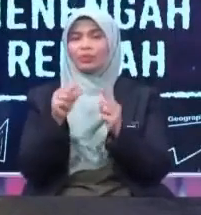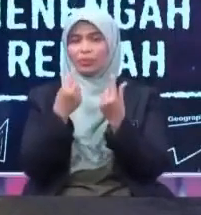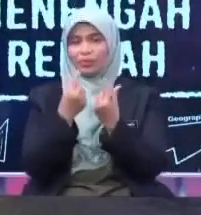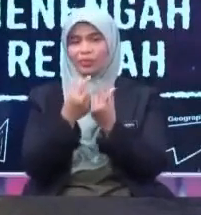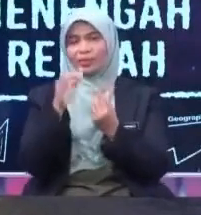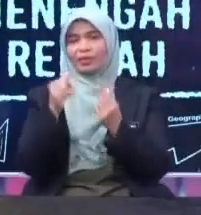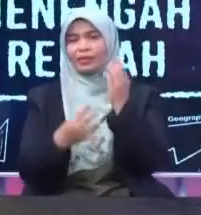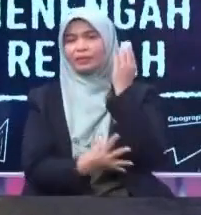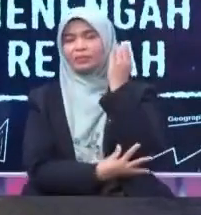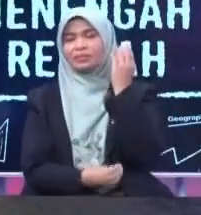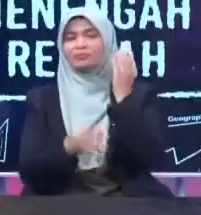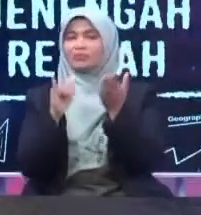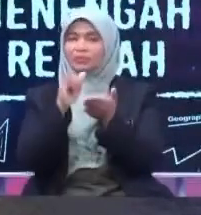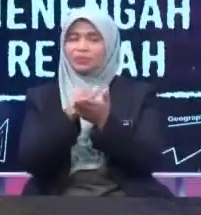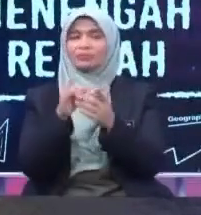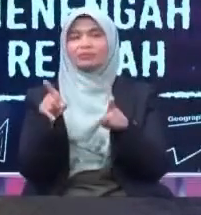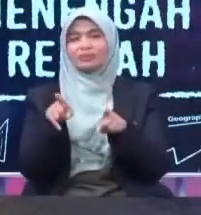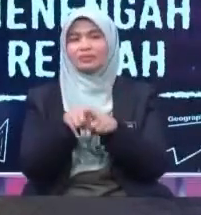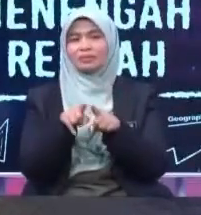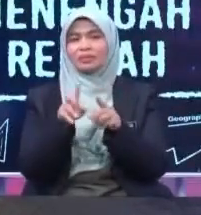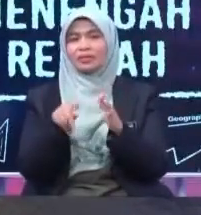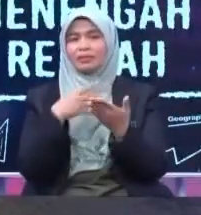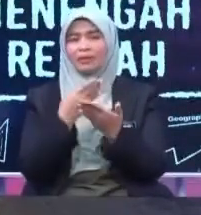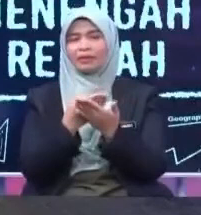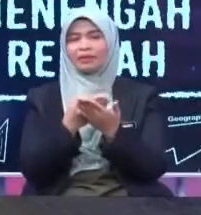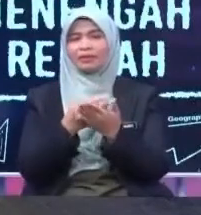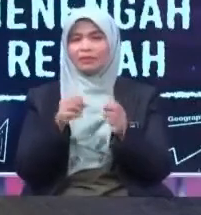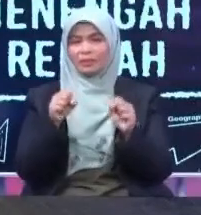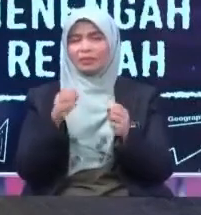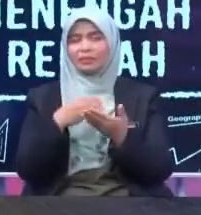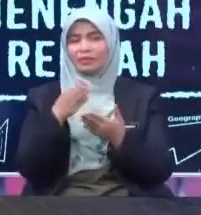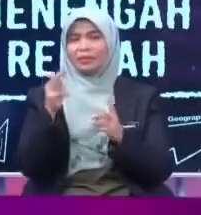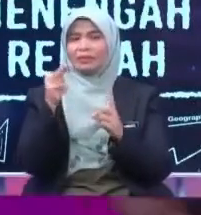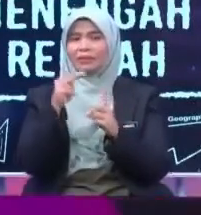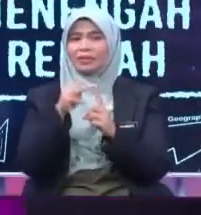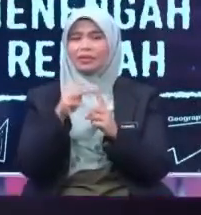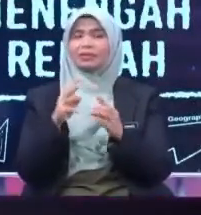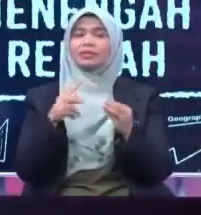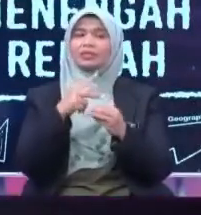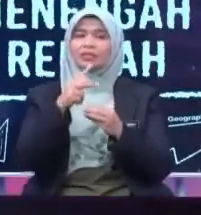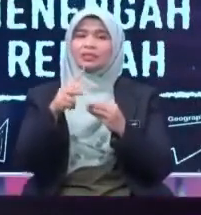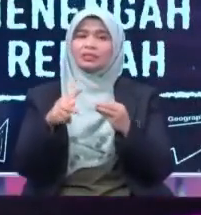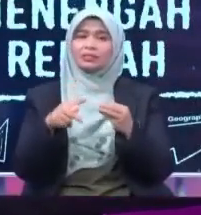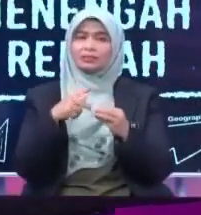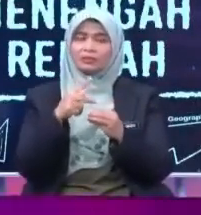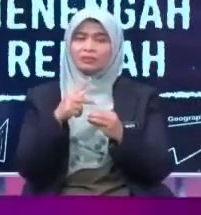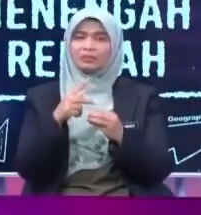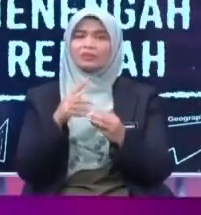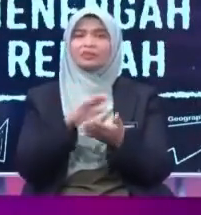pun dikira sebagai kebaikan juga. Jadi boleh bagi markah juga untuk Masya. Okay. Jadi kesimpulannya Aiman, semua dapat